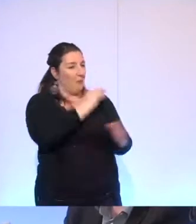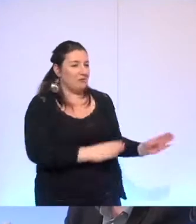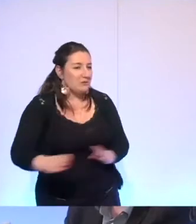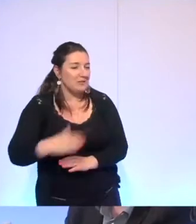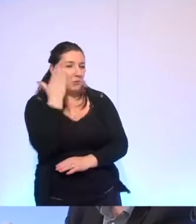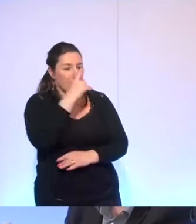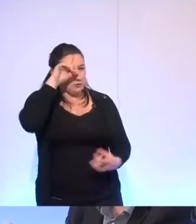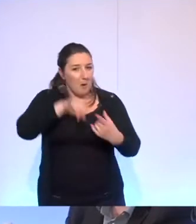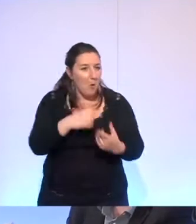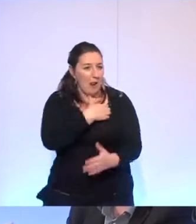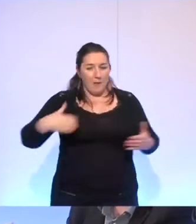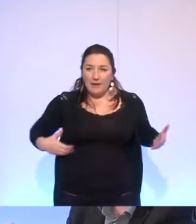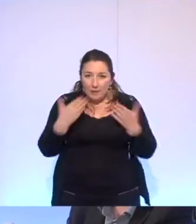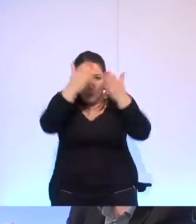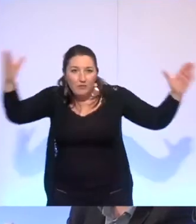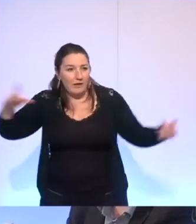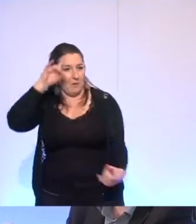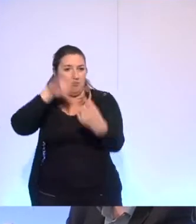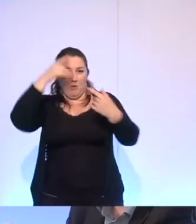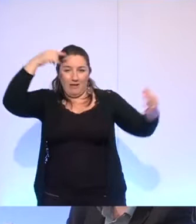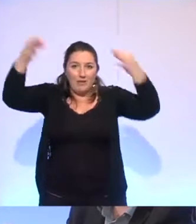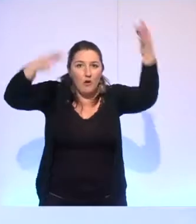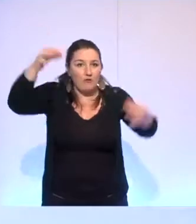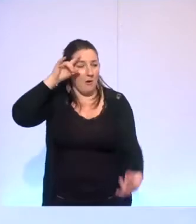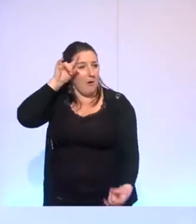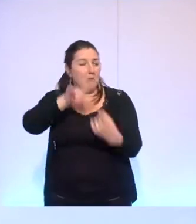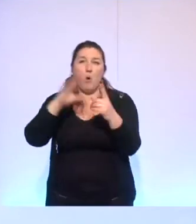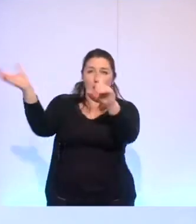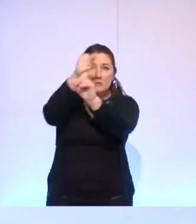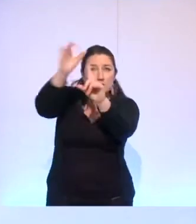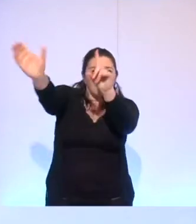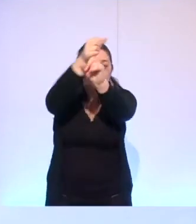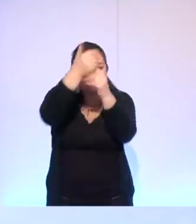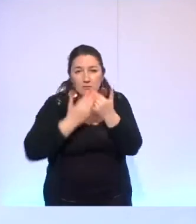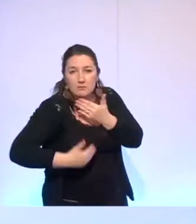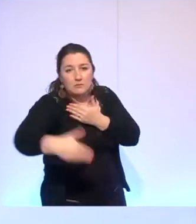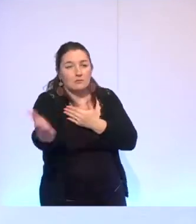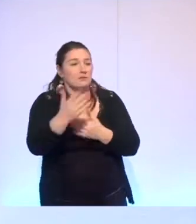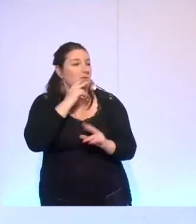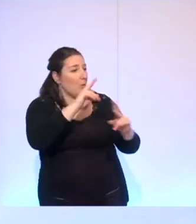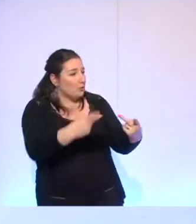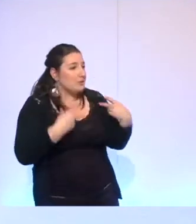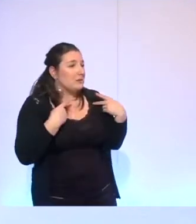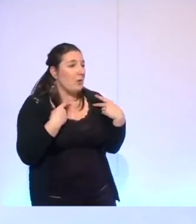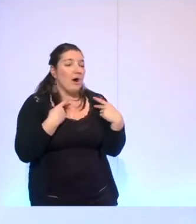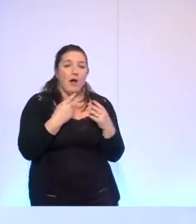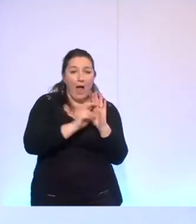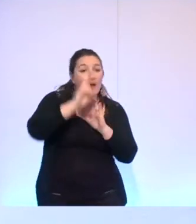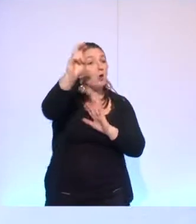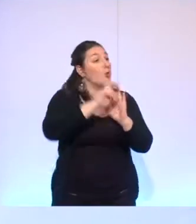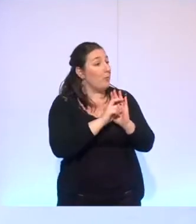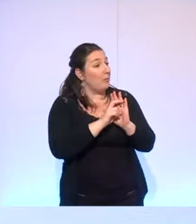pour répondre aux grands enjeux qui se présentent devant nous. Permettez-moi donc d'ajouter que rien de grand ne se fera à